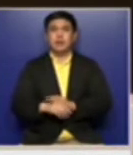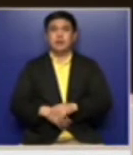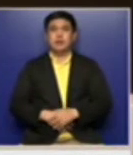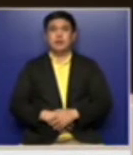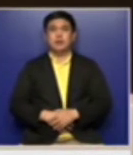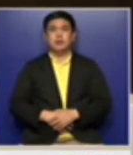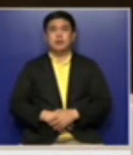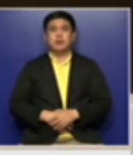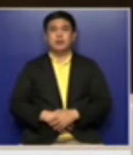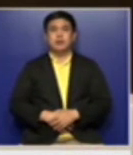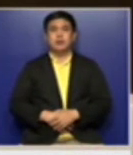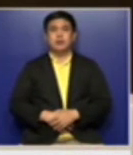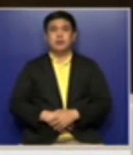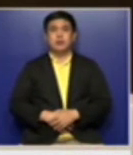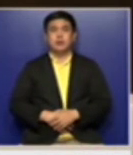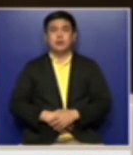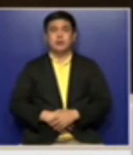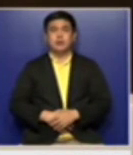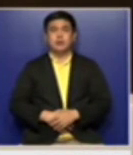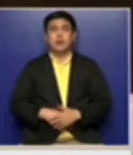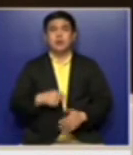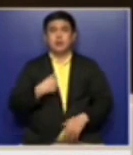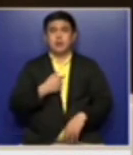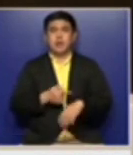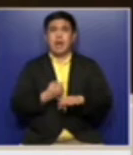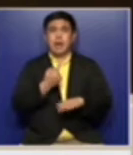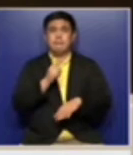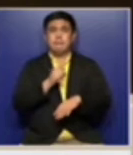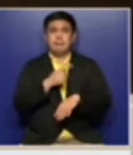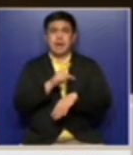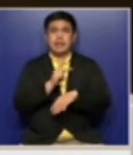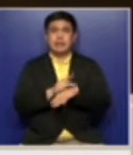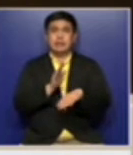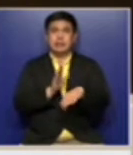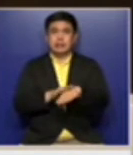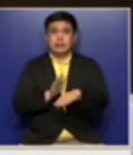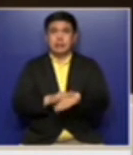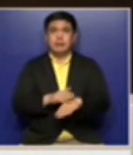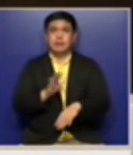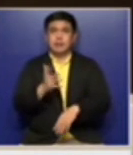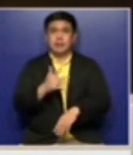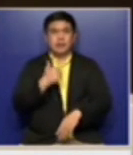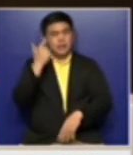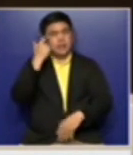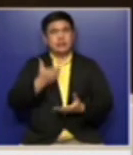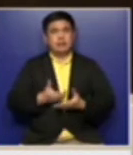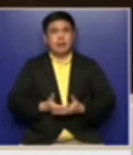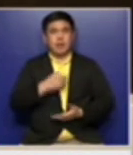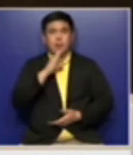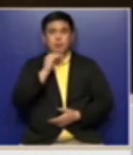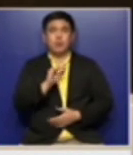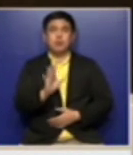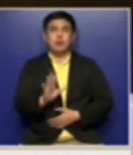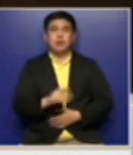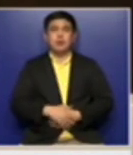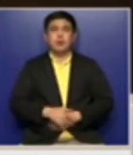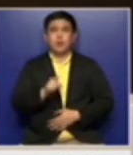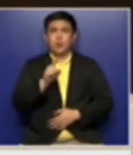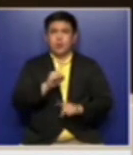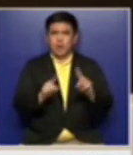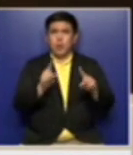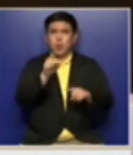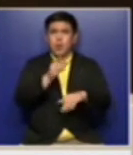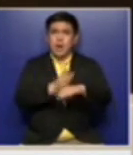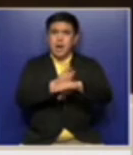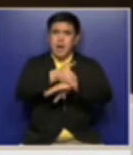5:22 วแล้วนะครับตอนแรกความจริงประธานจะไม่เตือนกลัวจะเสียสมาธิในการพูดของท่านสมาชิกแต่เห็นเลย